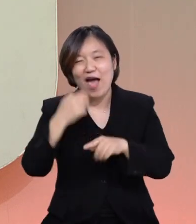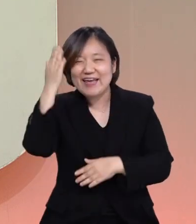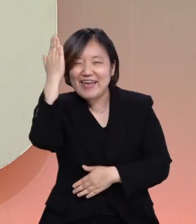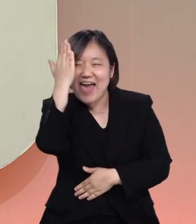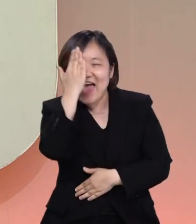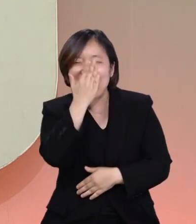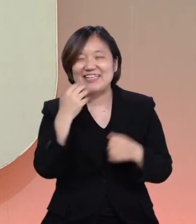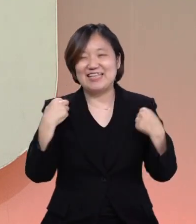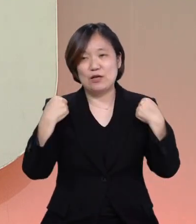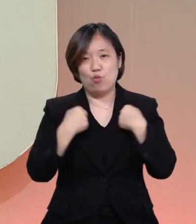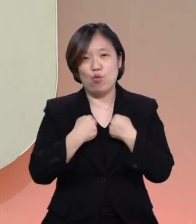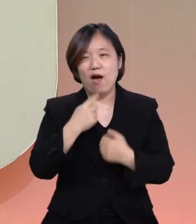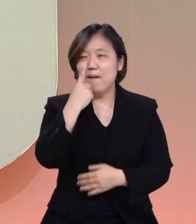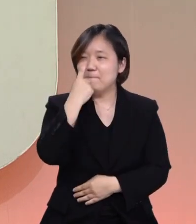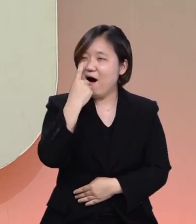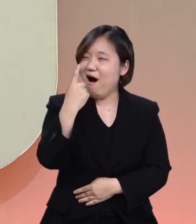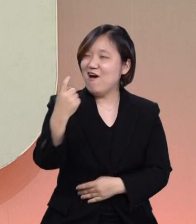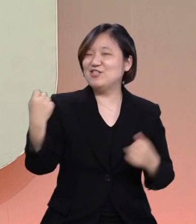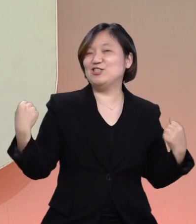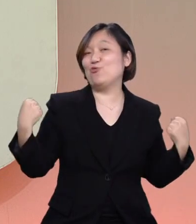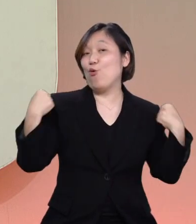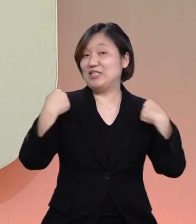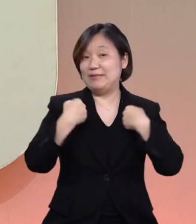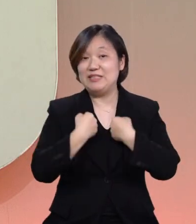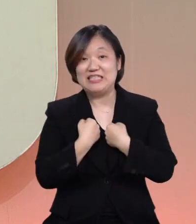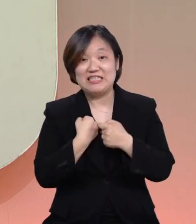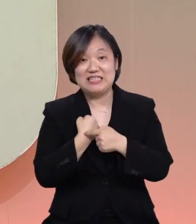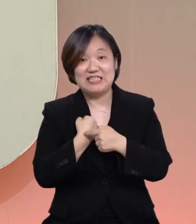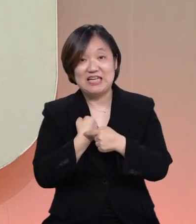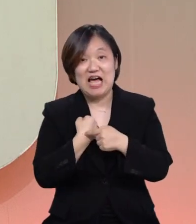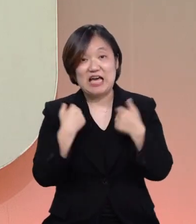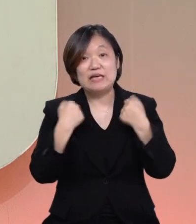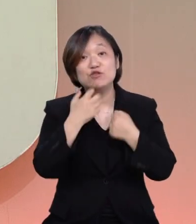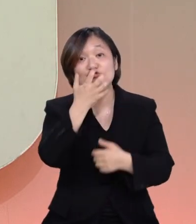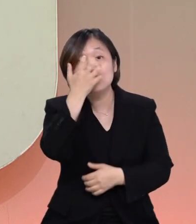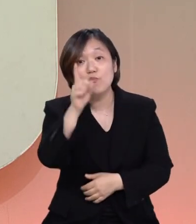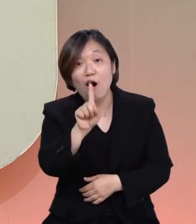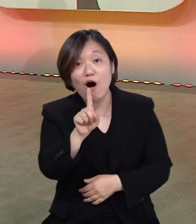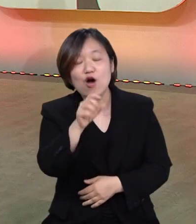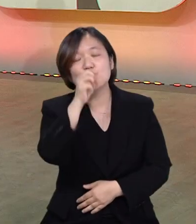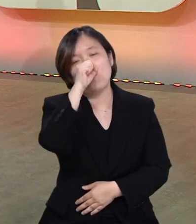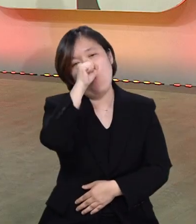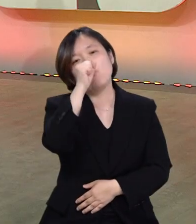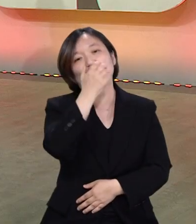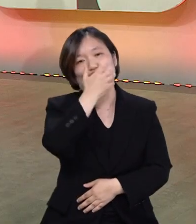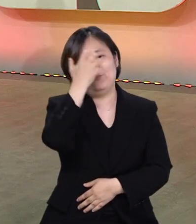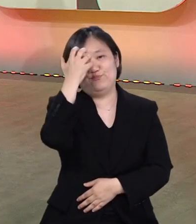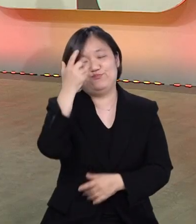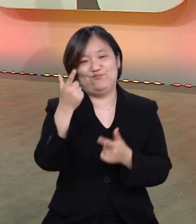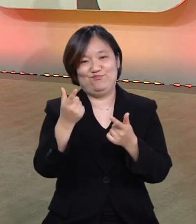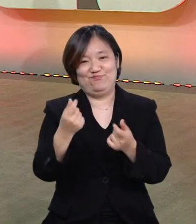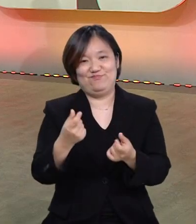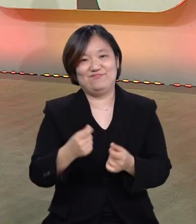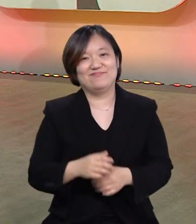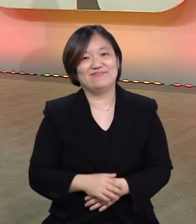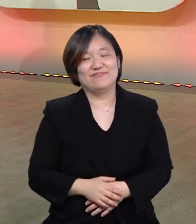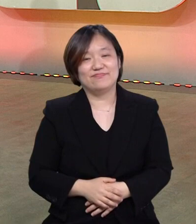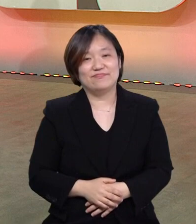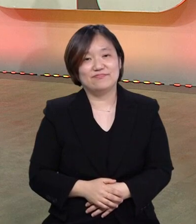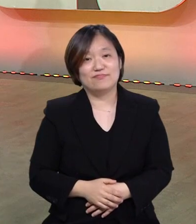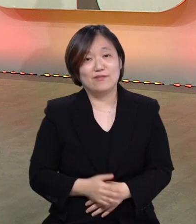깨끗하고 귀한 옷을 입는 거 귀한 옷을 입는 것도 좋은 꿈이라고 나오거든요 근데 이제